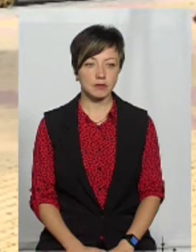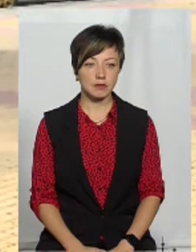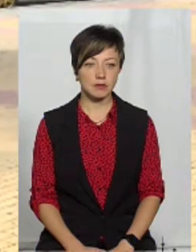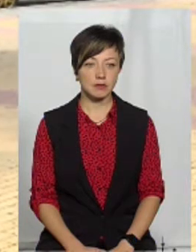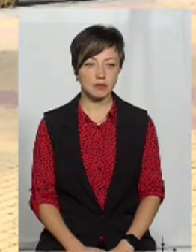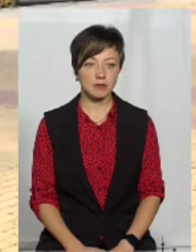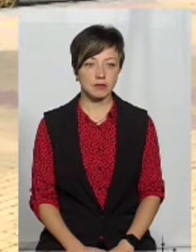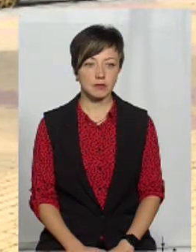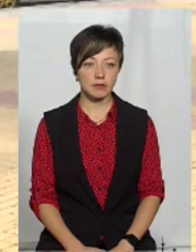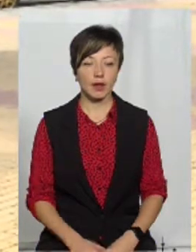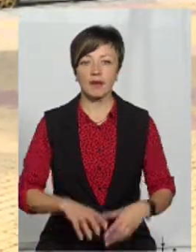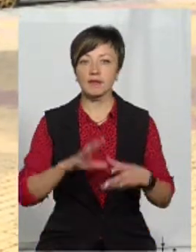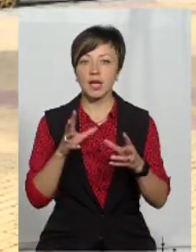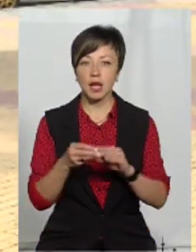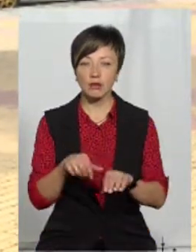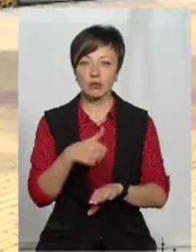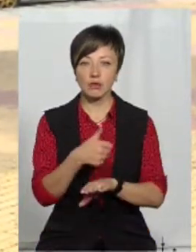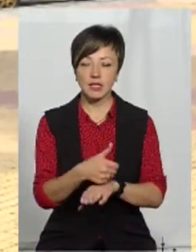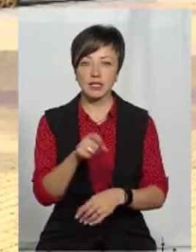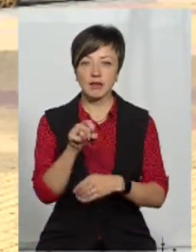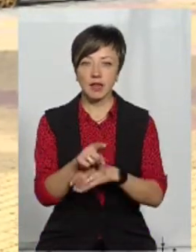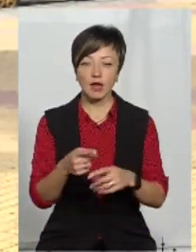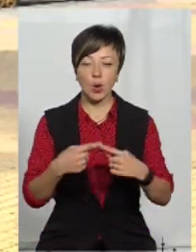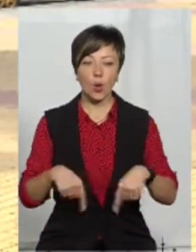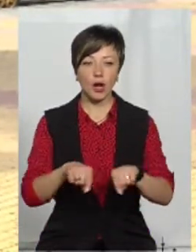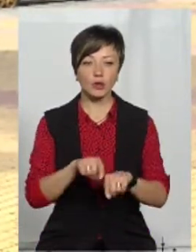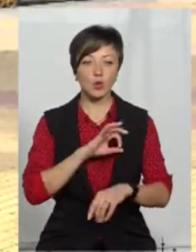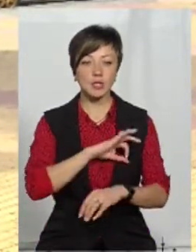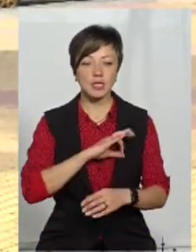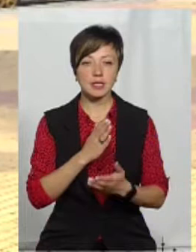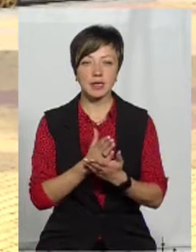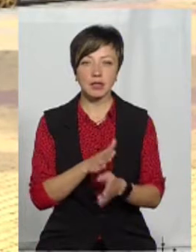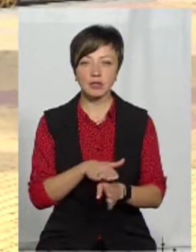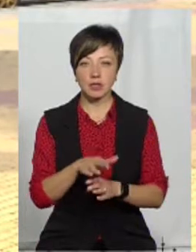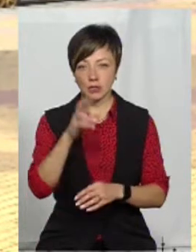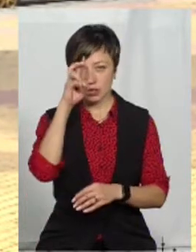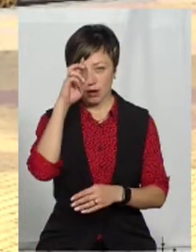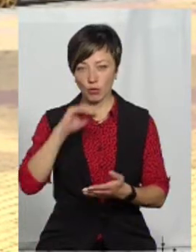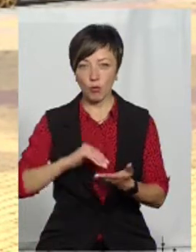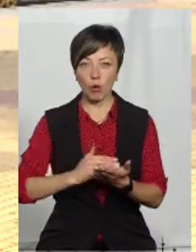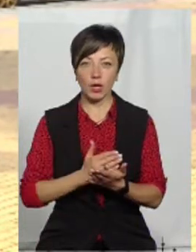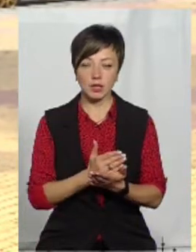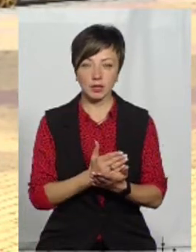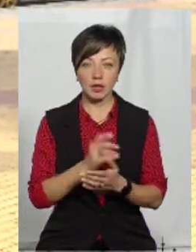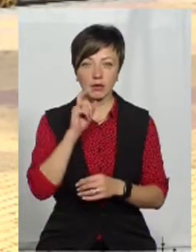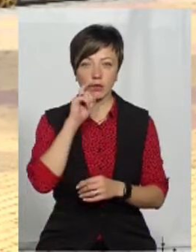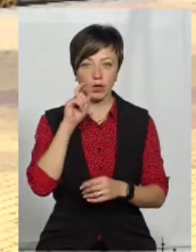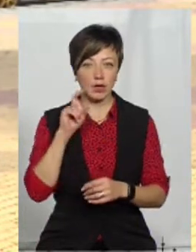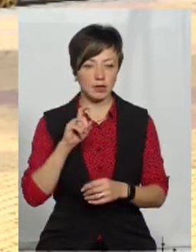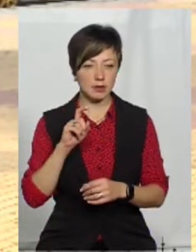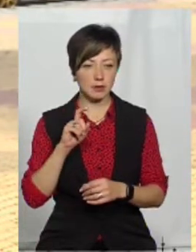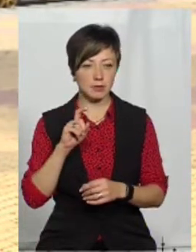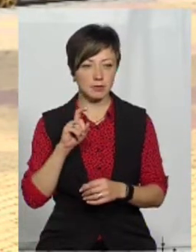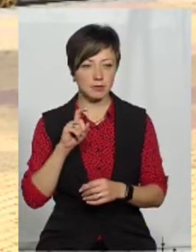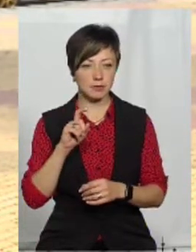Взагалі, одним із основних завдань органів юстиції є реалізація державної політики в Україні. І